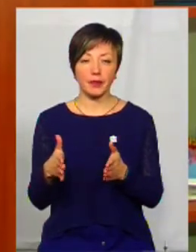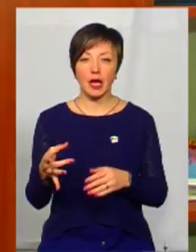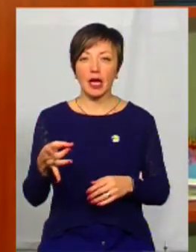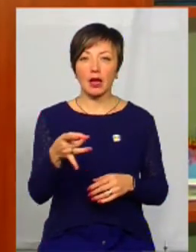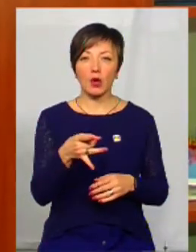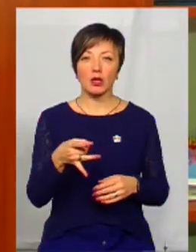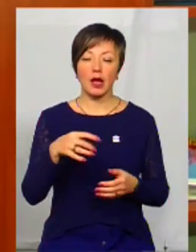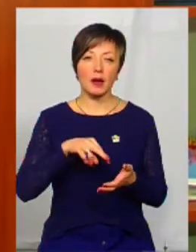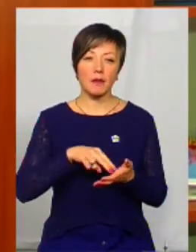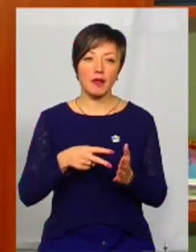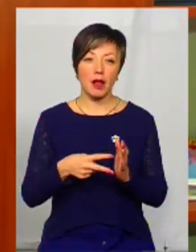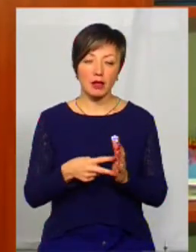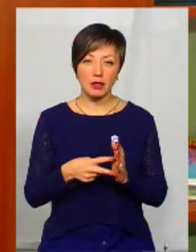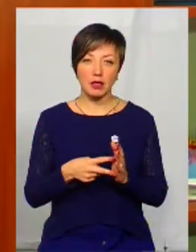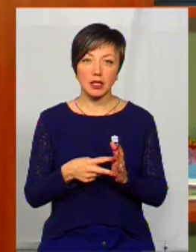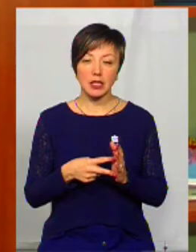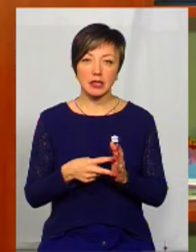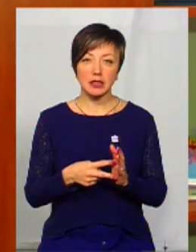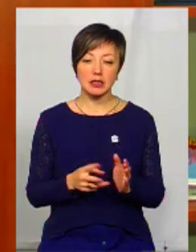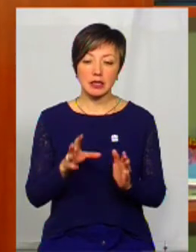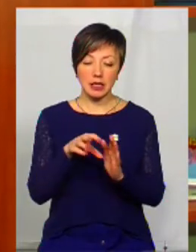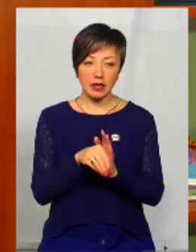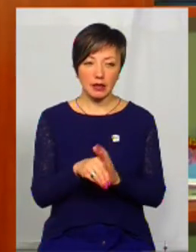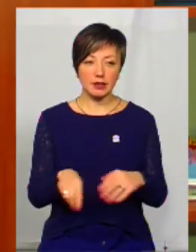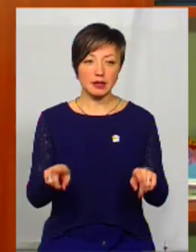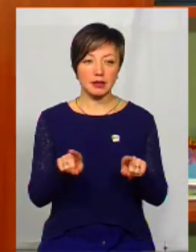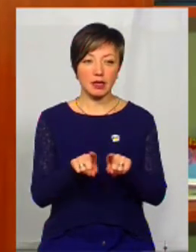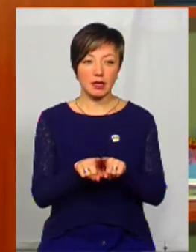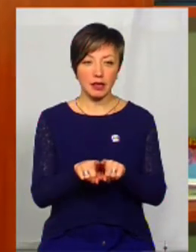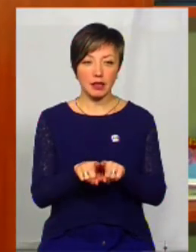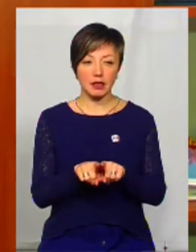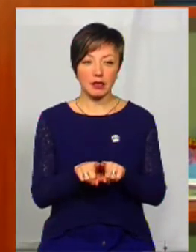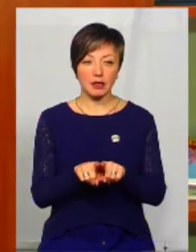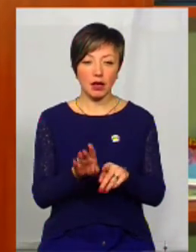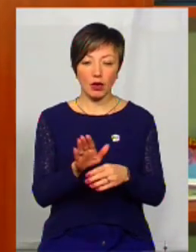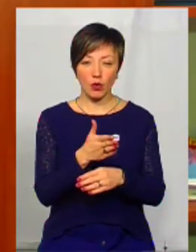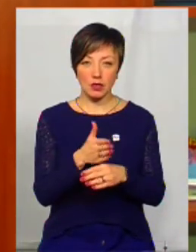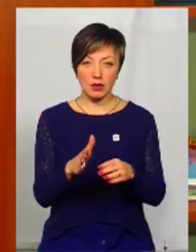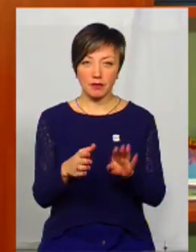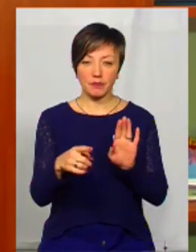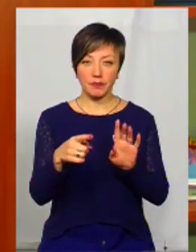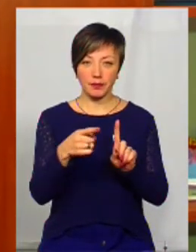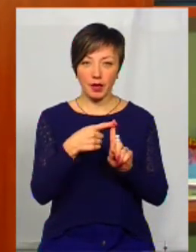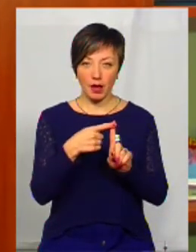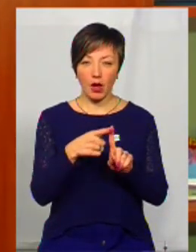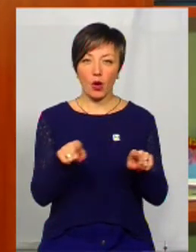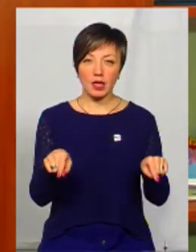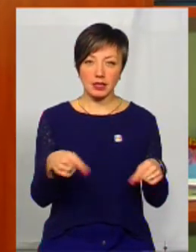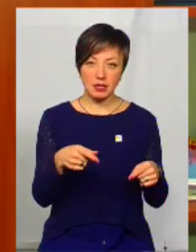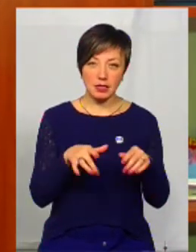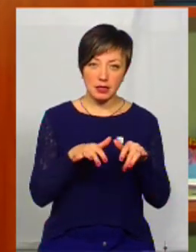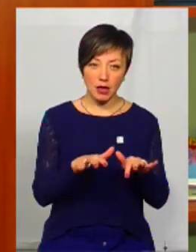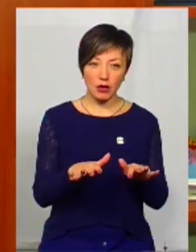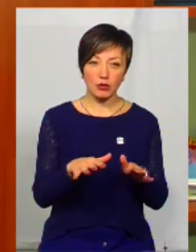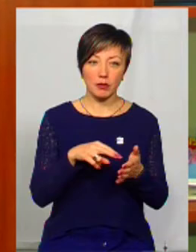регіональний план, який складається з таких складових. Це організаційні методичні заходи,